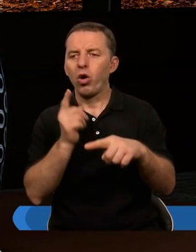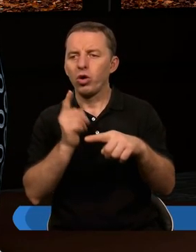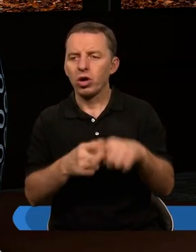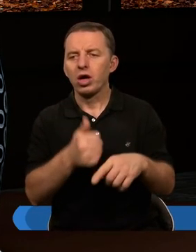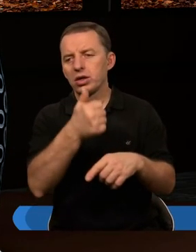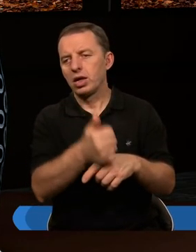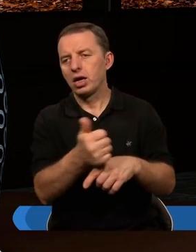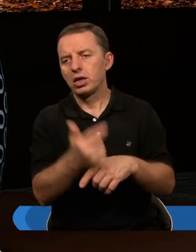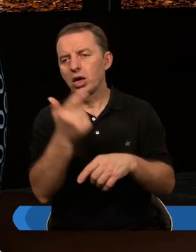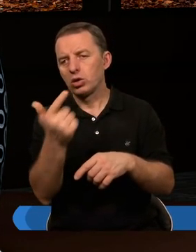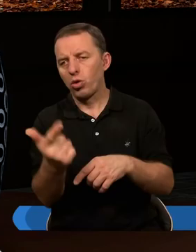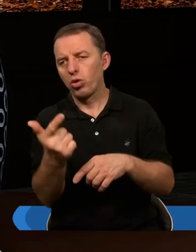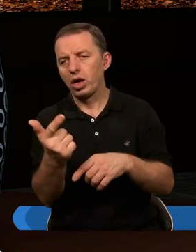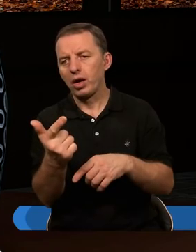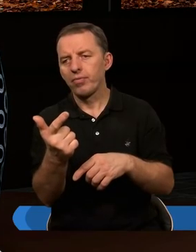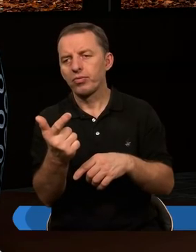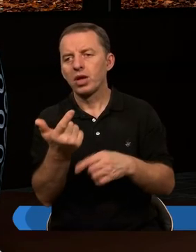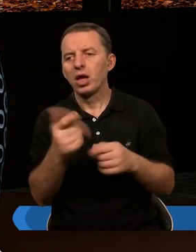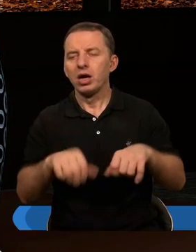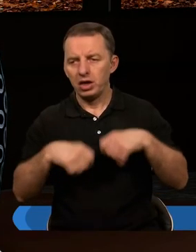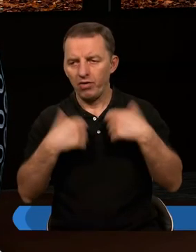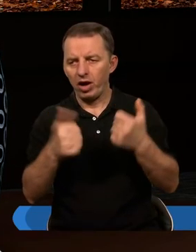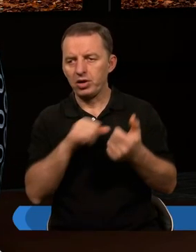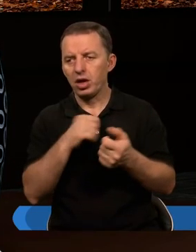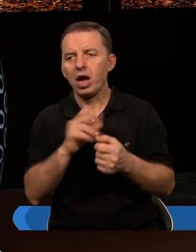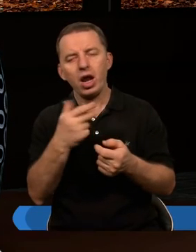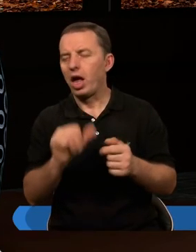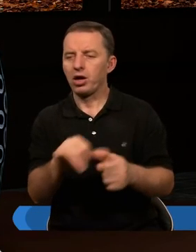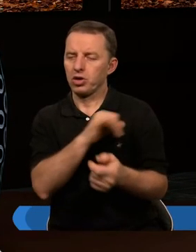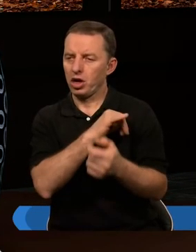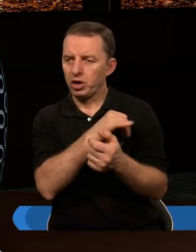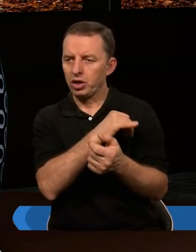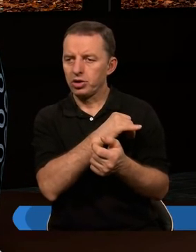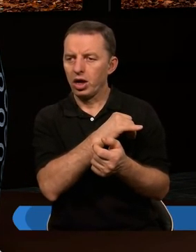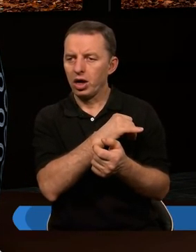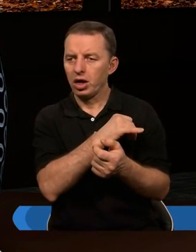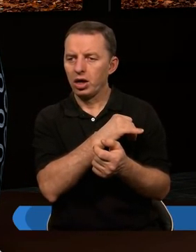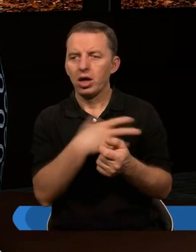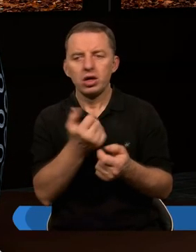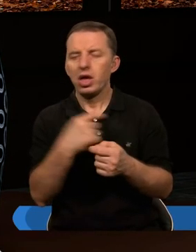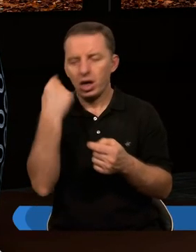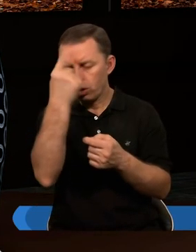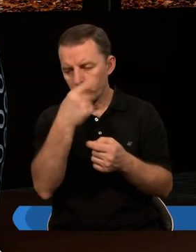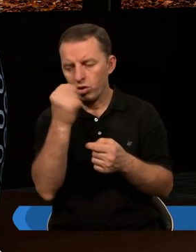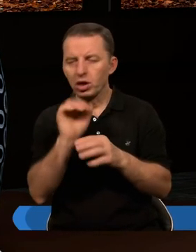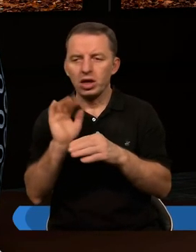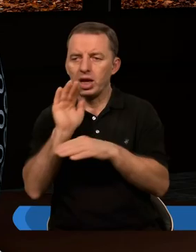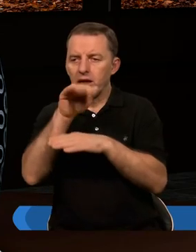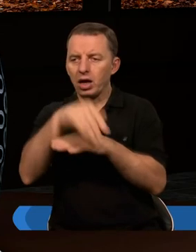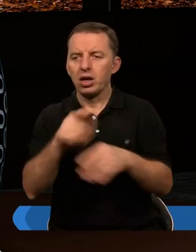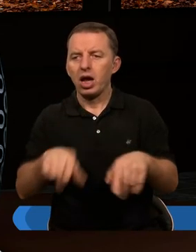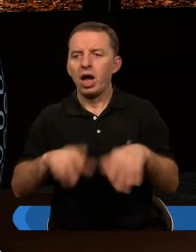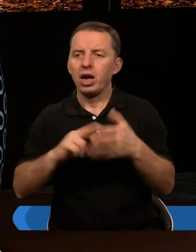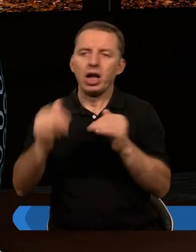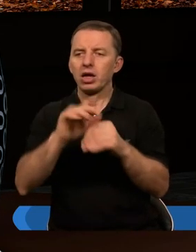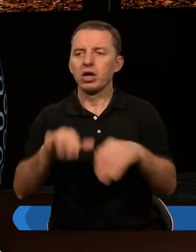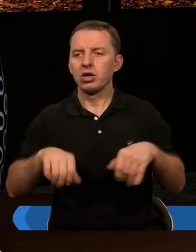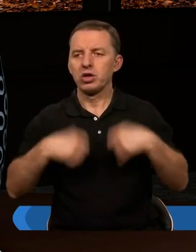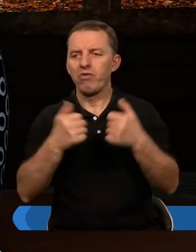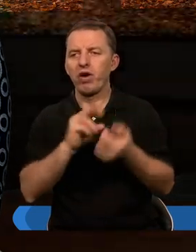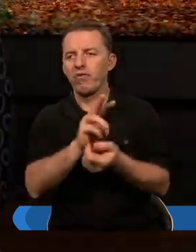jedni drugich. Gniewajcie się, lecz nie grzeszcie. Niech słońce nie zachodzi nad gniewem